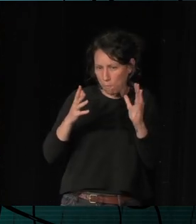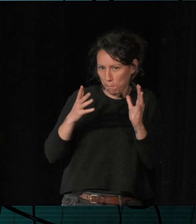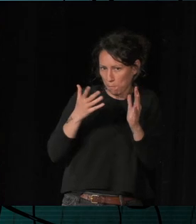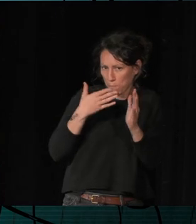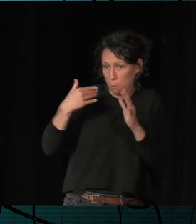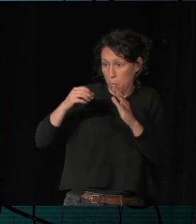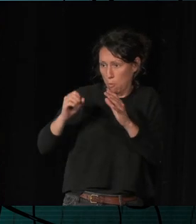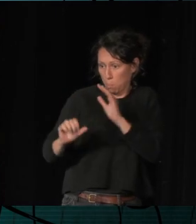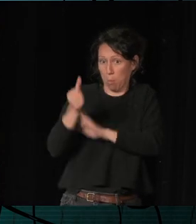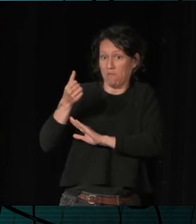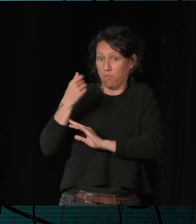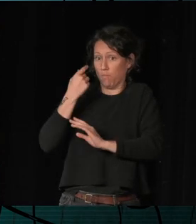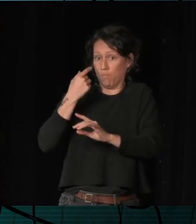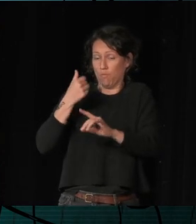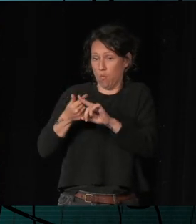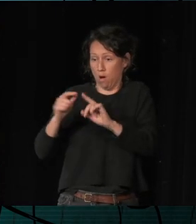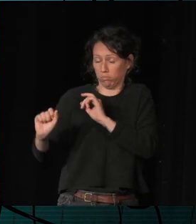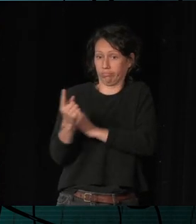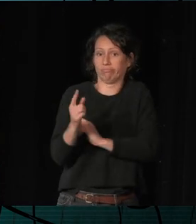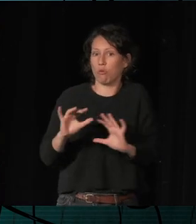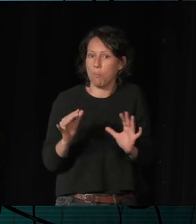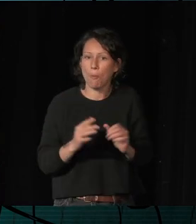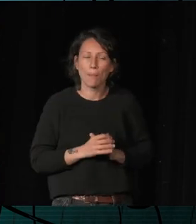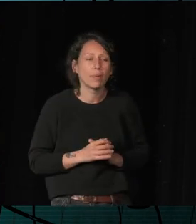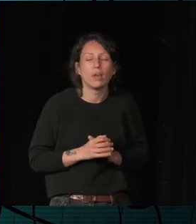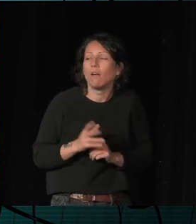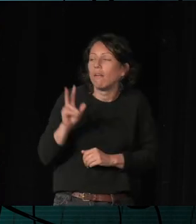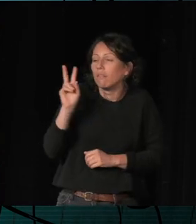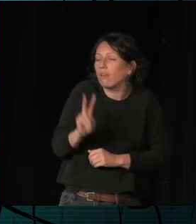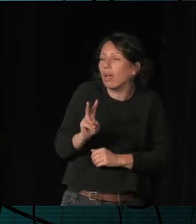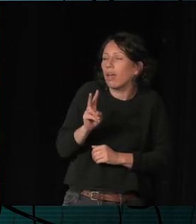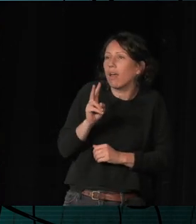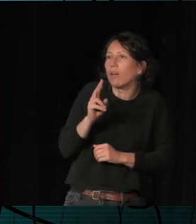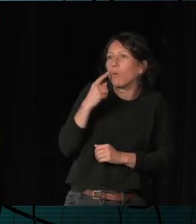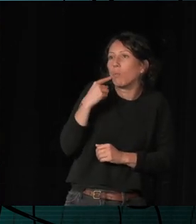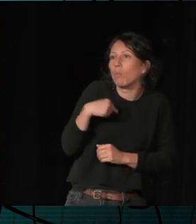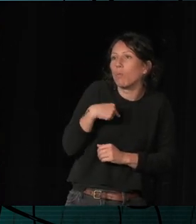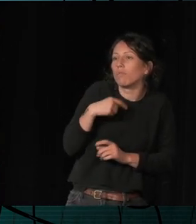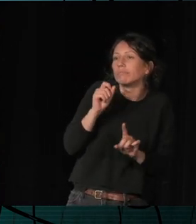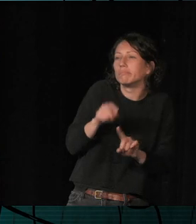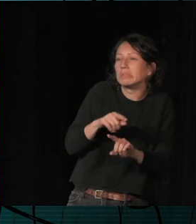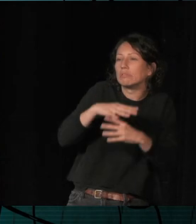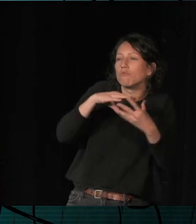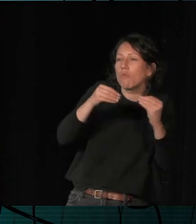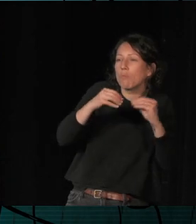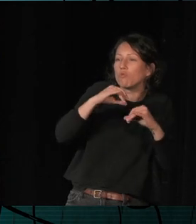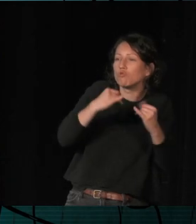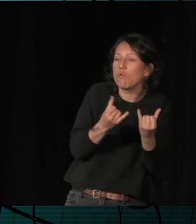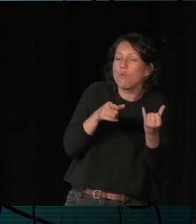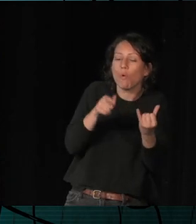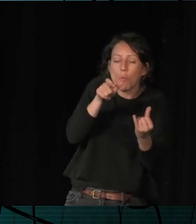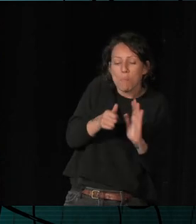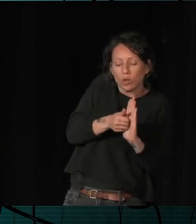En fait, dans le jeu vidéo, quelquefois, le personnage, il n'est pas si important. C'est souvent, assez souvent, une coquille